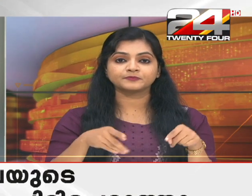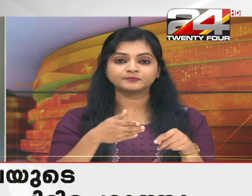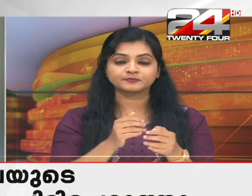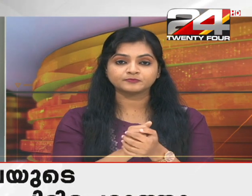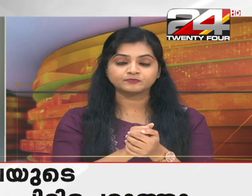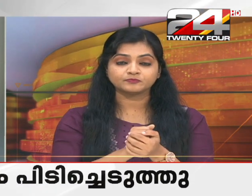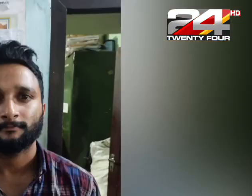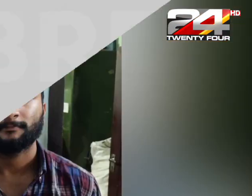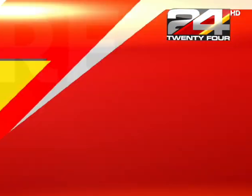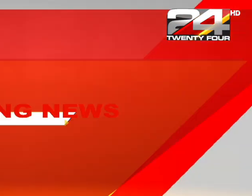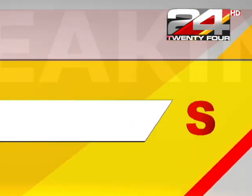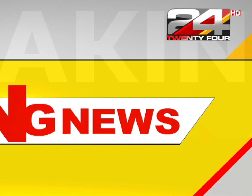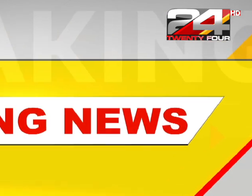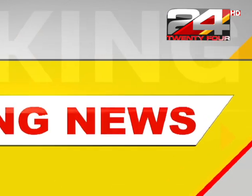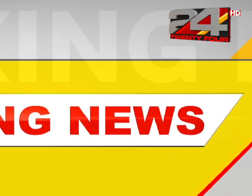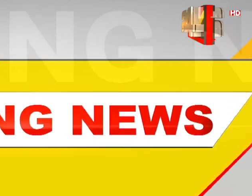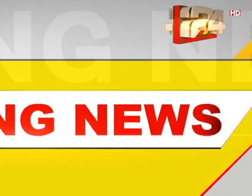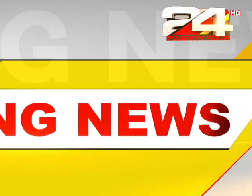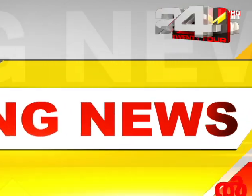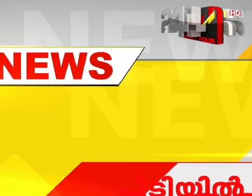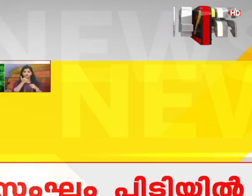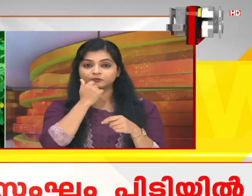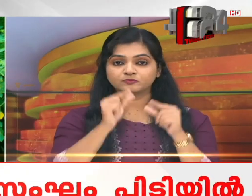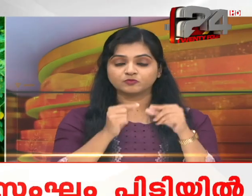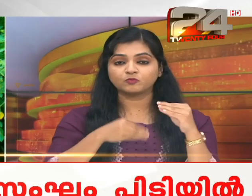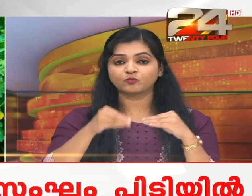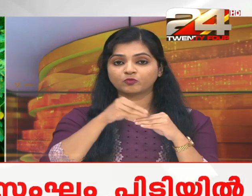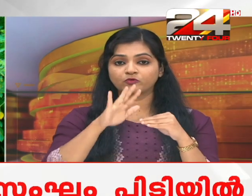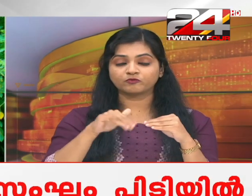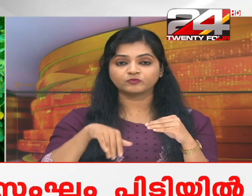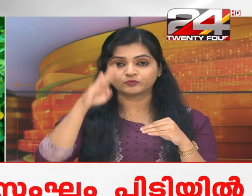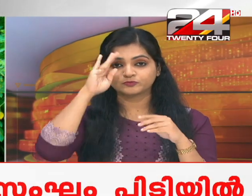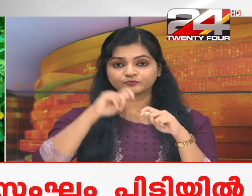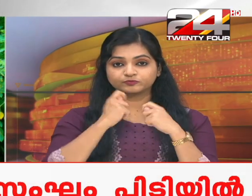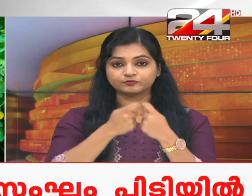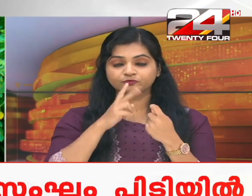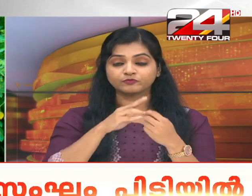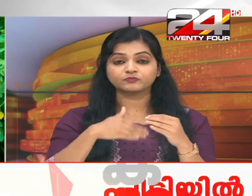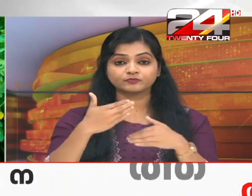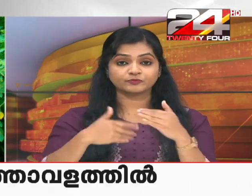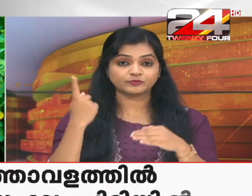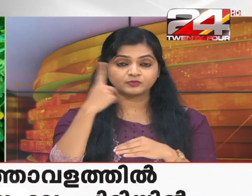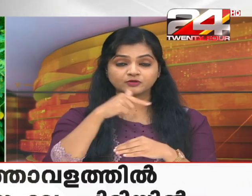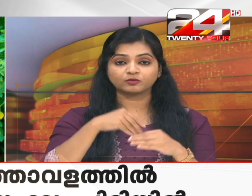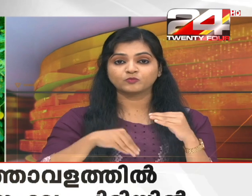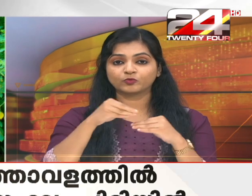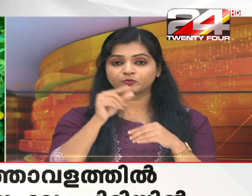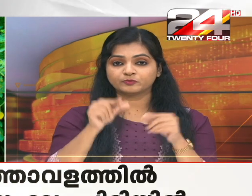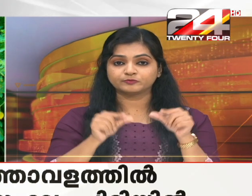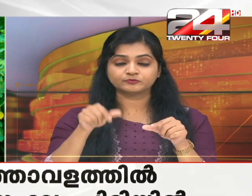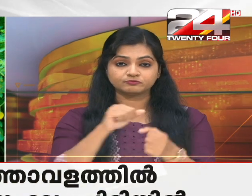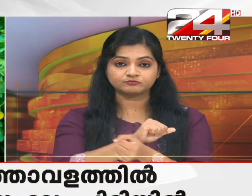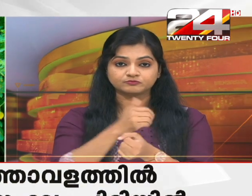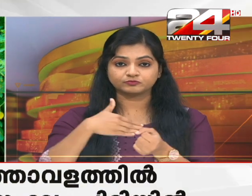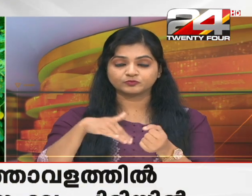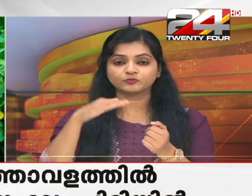ചോദ്യം ചെയ്യൽ ഈ സംഭവവുമായി ബന്ധപ്പെട്ട് മറ്റു പ്രതികളും ഉണ്ടാവുമെന്നാണ് പോലീസ് നൽകുന്ന വിവരം. വരും ദിവസങ്ങളിലും മറ്റു പ്രതികളും പിടികൂടിയേക്കുമെന്നും പോലീസ് അറിയിക്കുന്നുണ്ട്. എന്നിരുന്നാലും ഈ